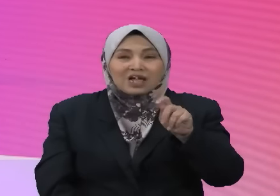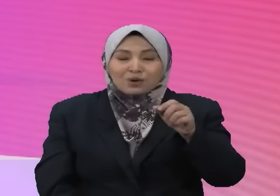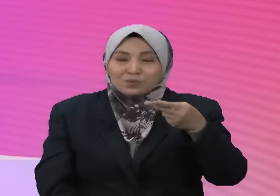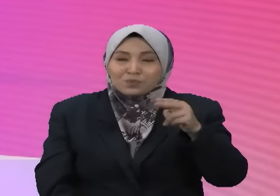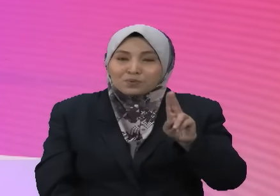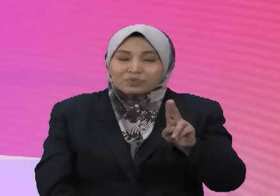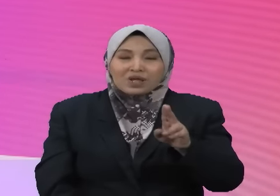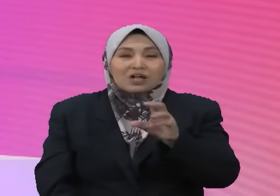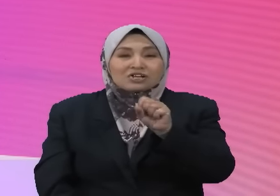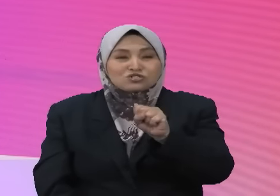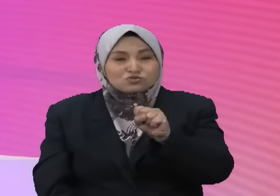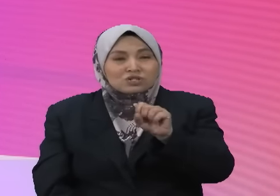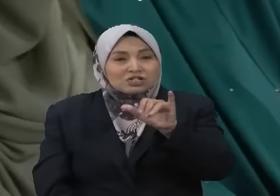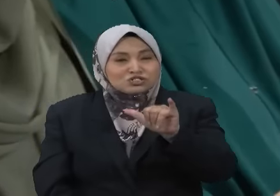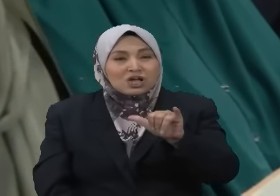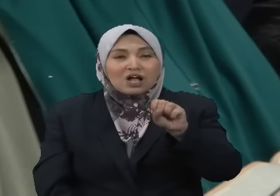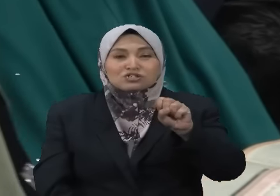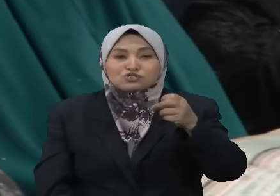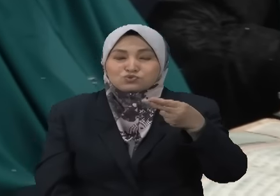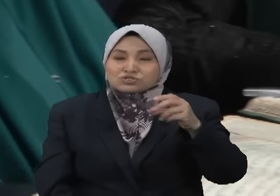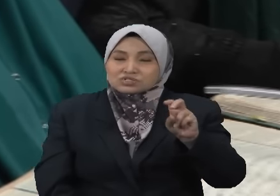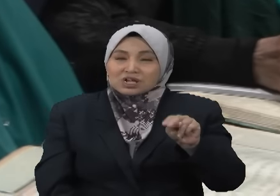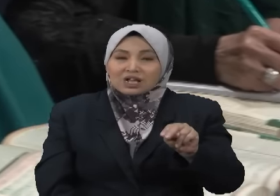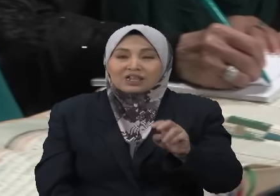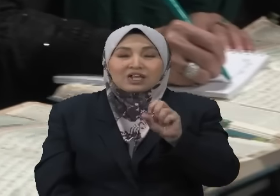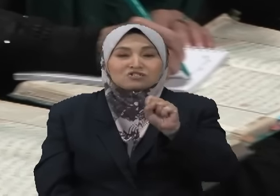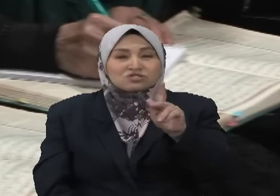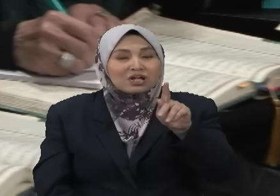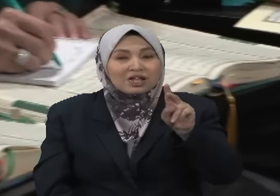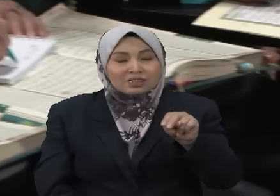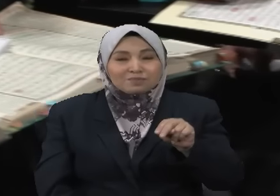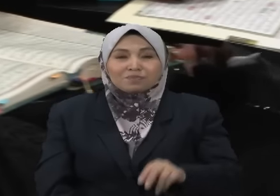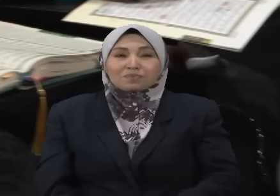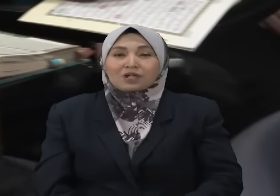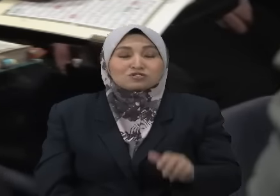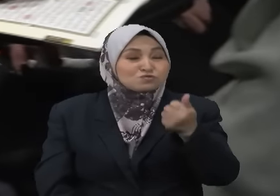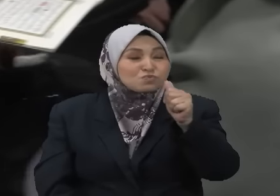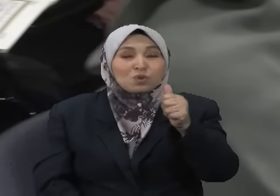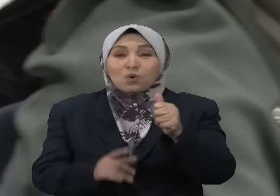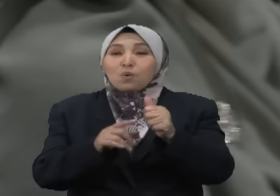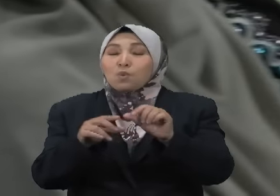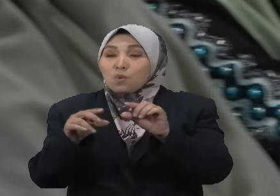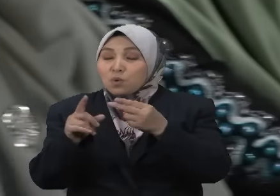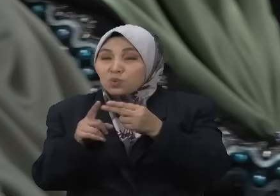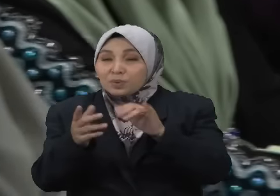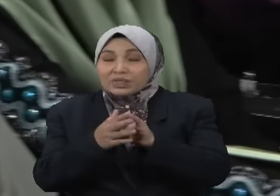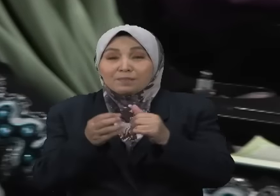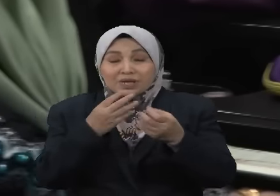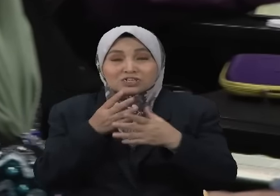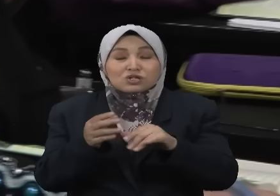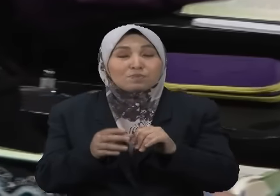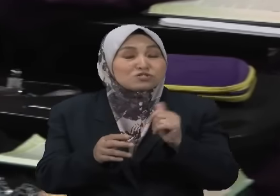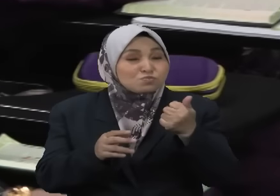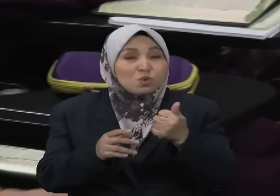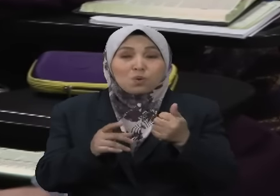fahathahuu saksun saksun sakat sakat 10 10 huruf ni bagi jawapan kan 10